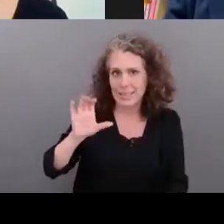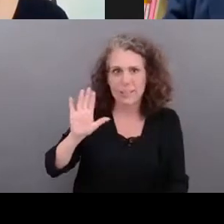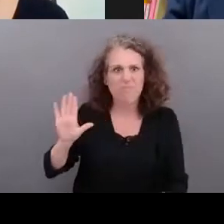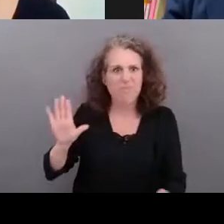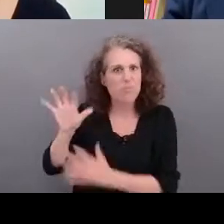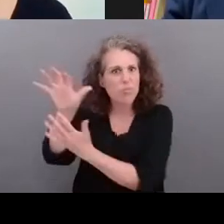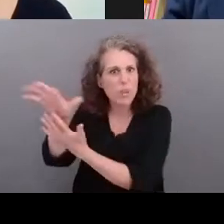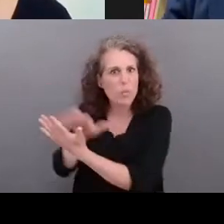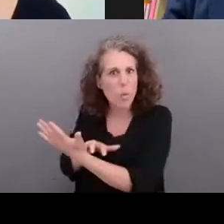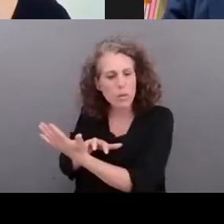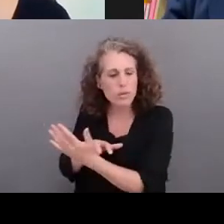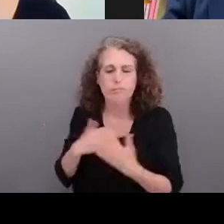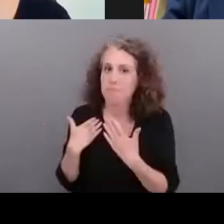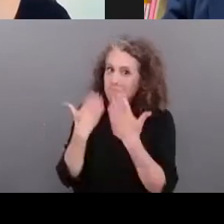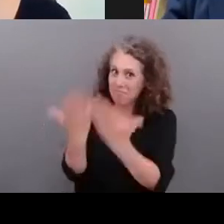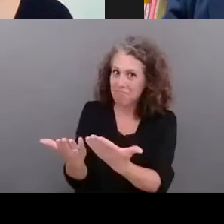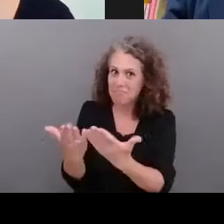Rights Monitor. Et Angélique, la parole est à vous.